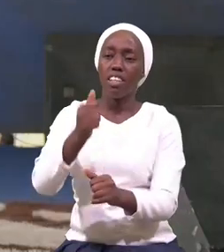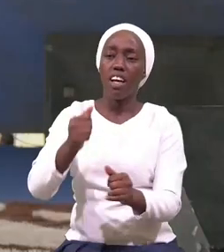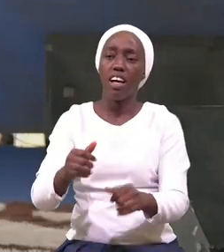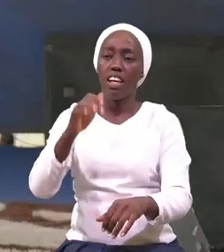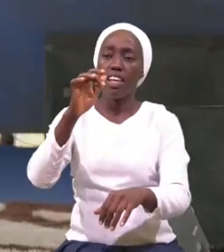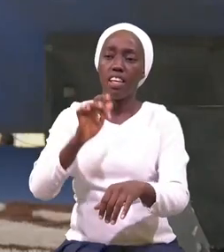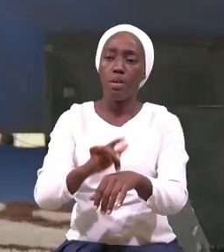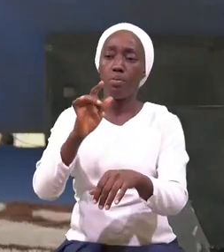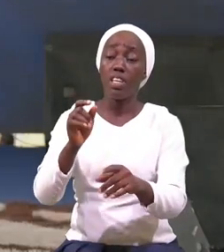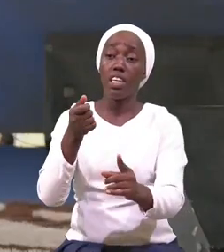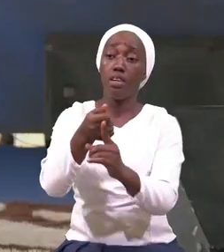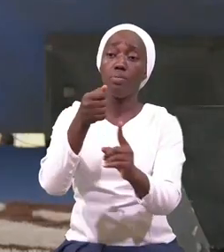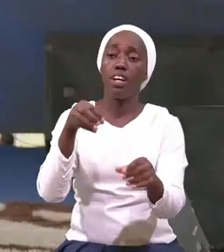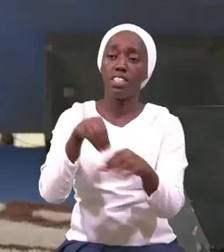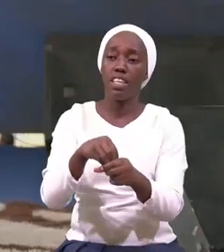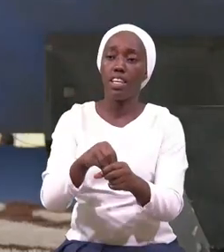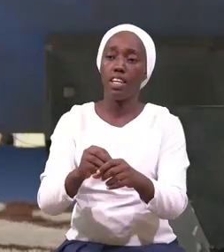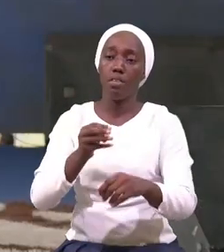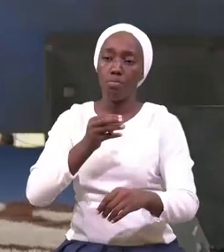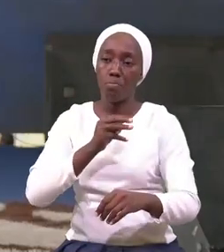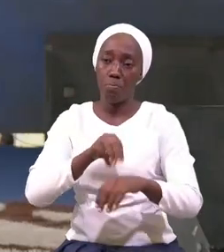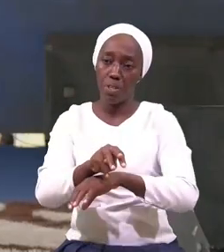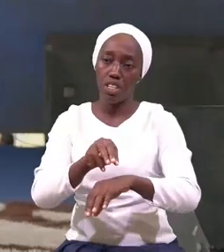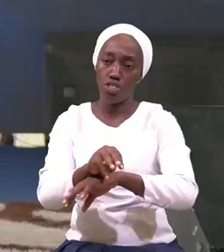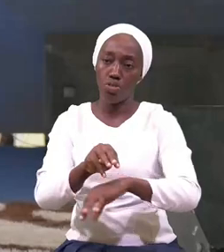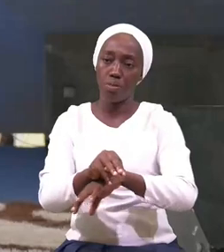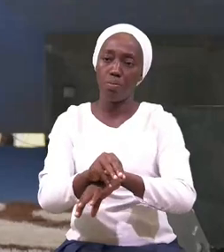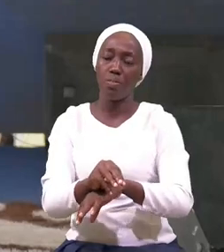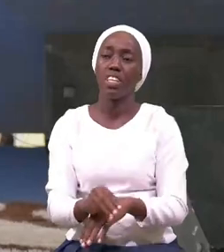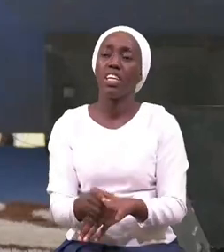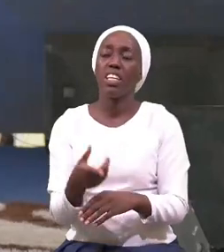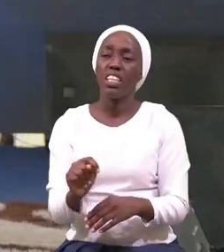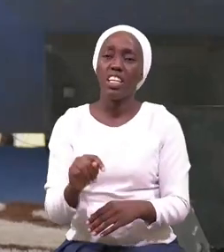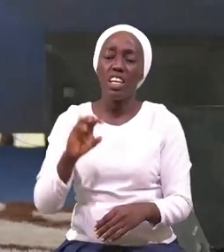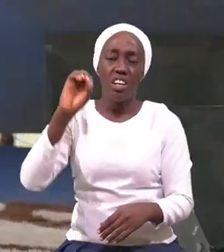Un grand impact, un plus grand impact dans le ministère.